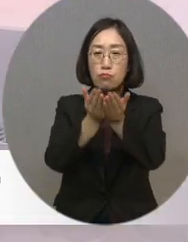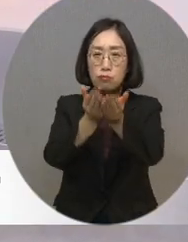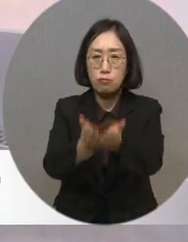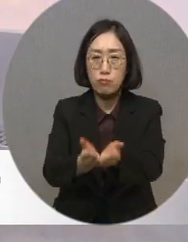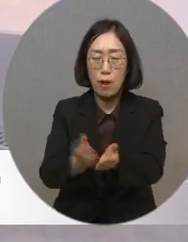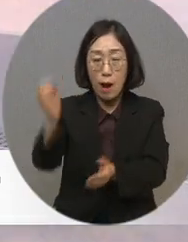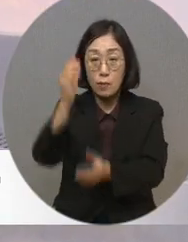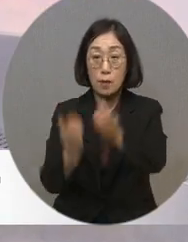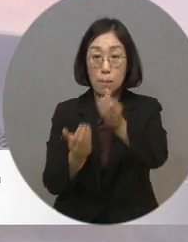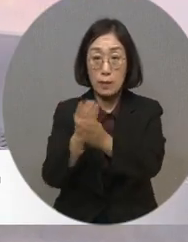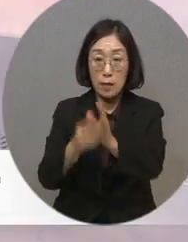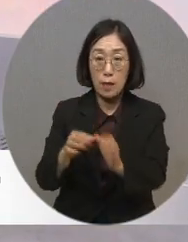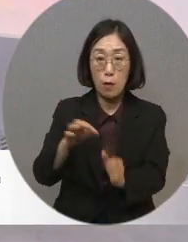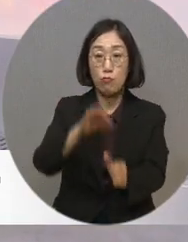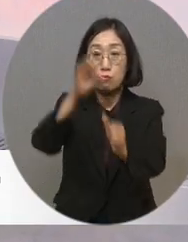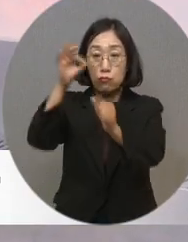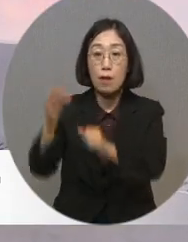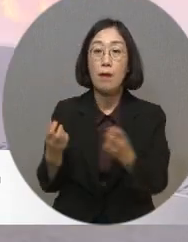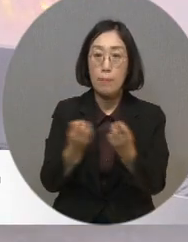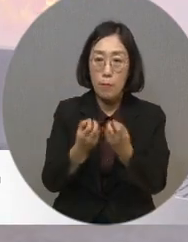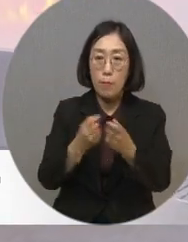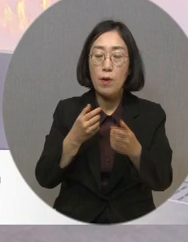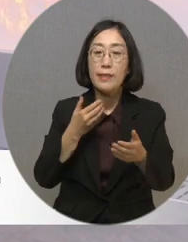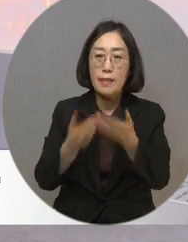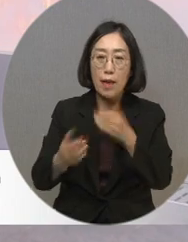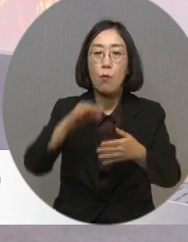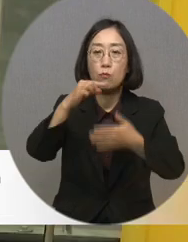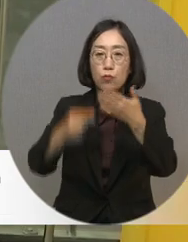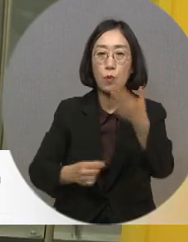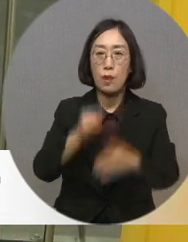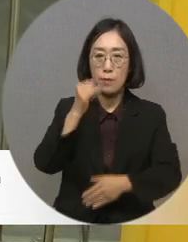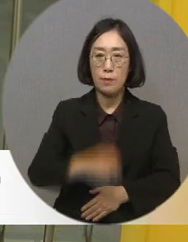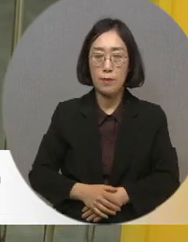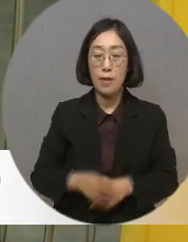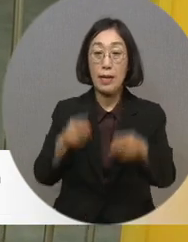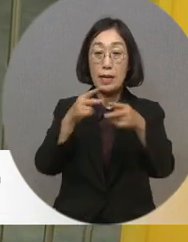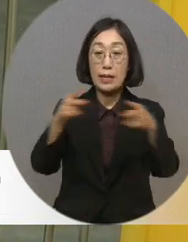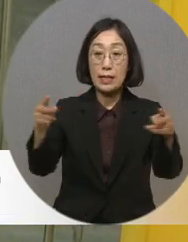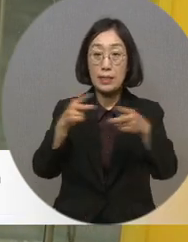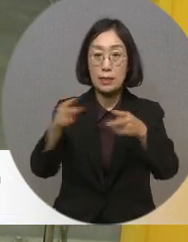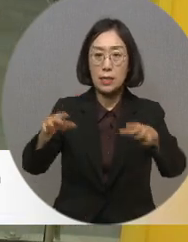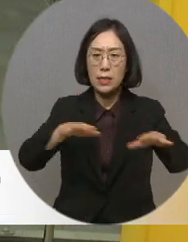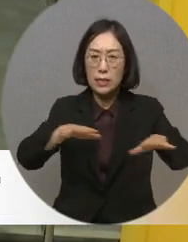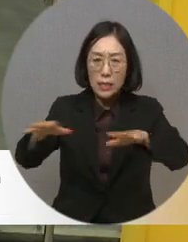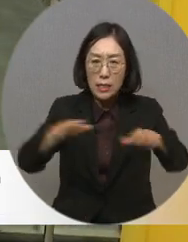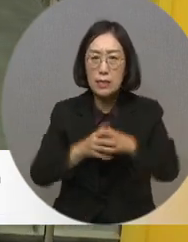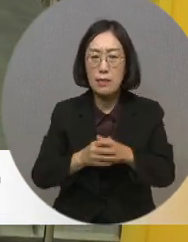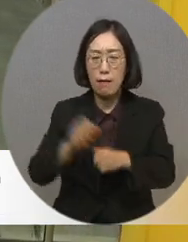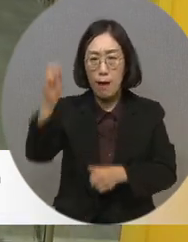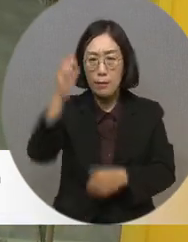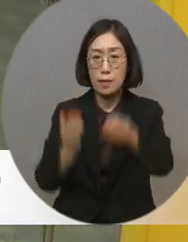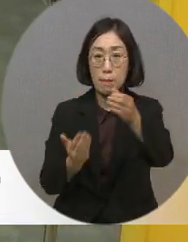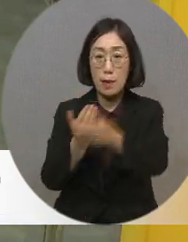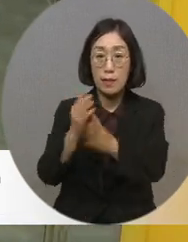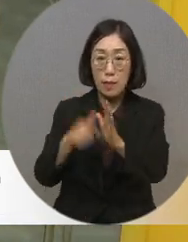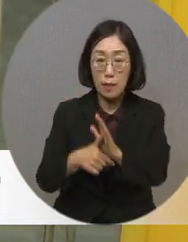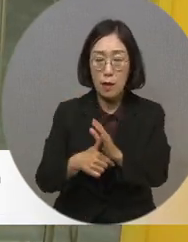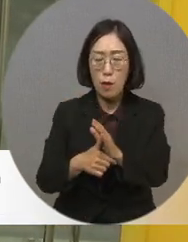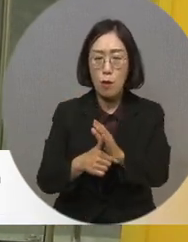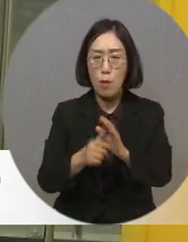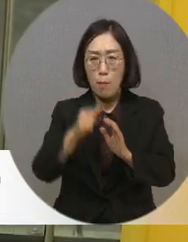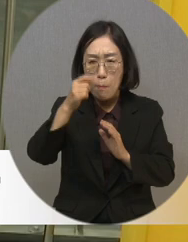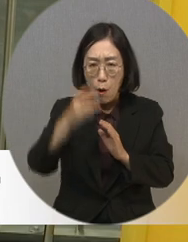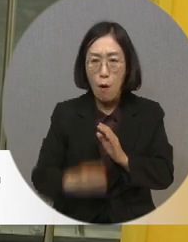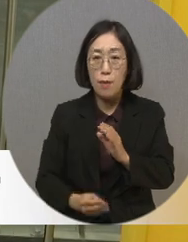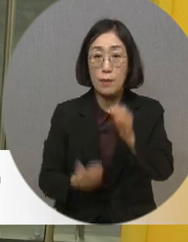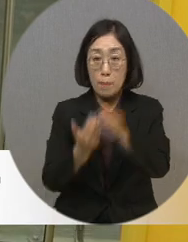비상상황 대피와 선박 탈출 체험 프로그램도 운영합니다. 2층에서는 지진과 풍수해 등 총 10개 해양 재난안전